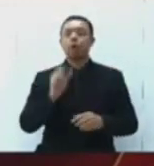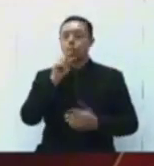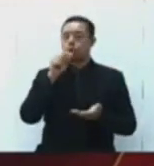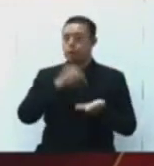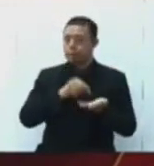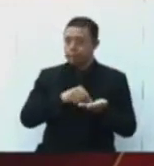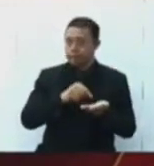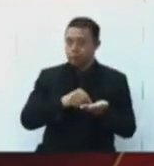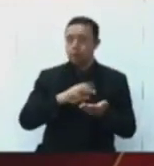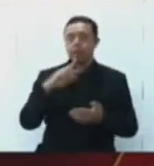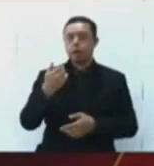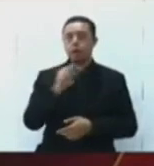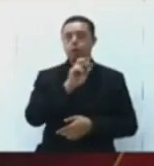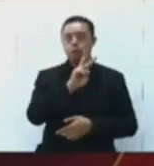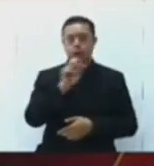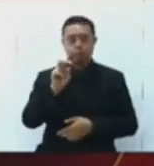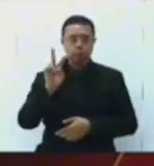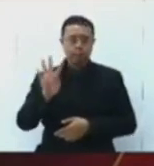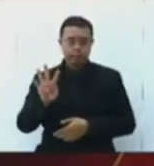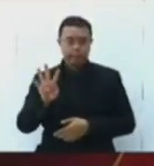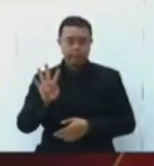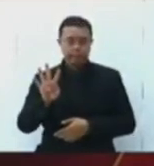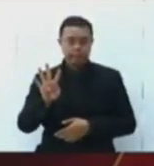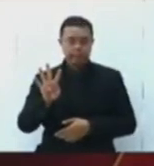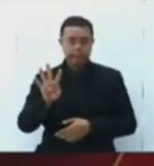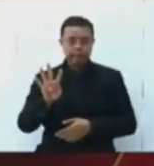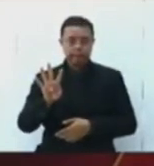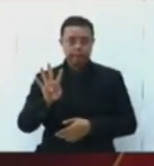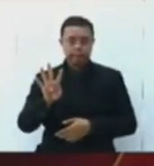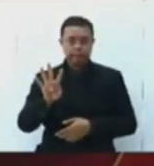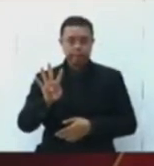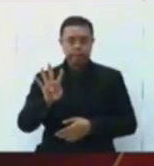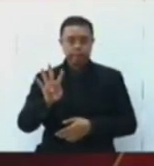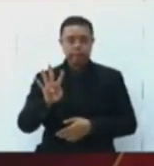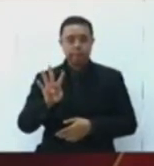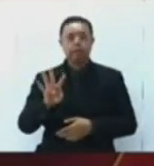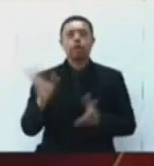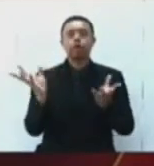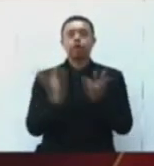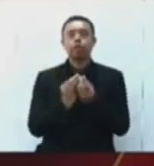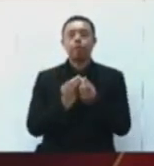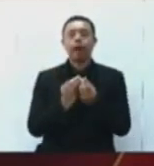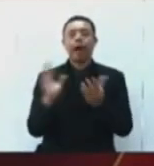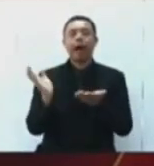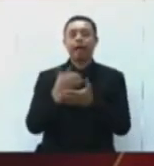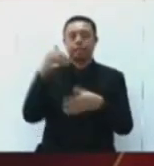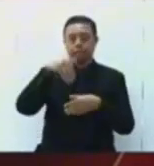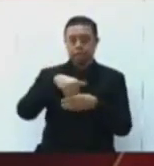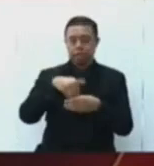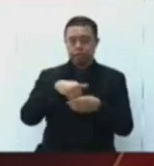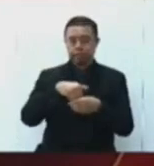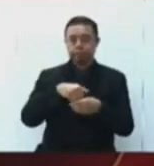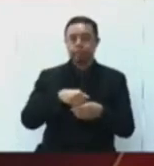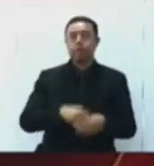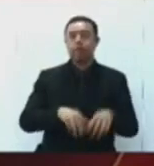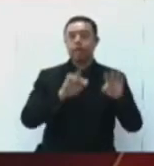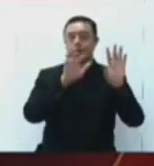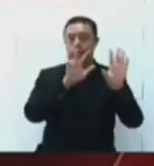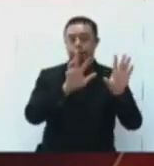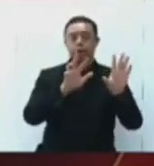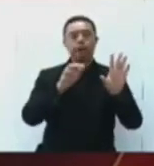dalam Pemilihan Umum tahun 2024 dengan perolehan suara sebanyak